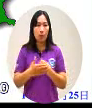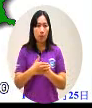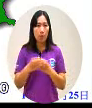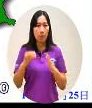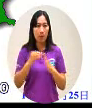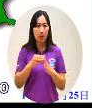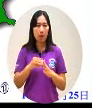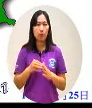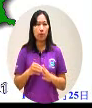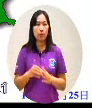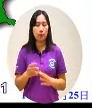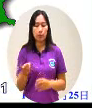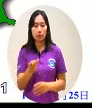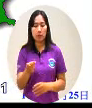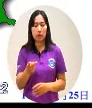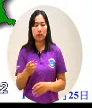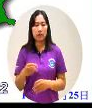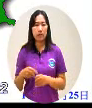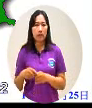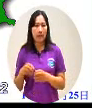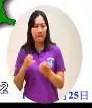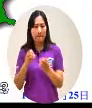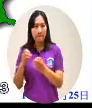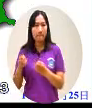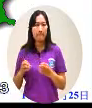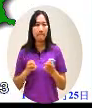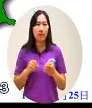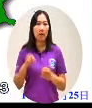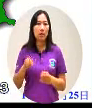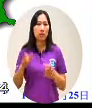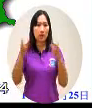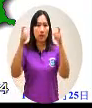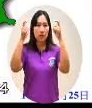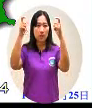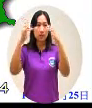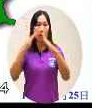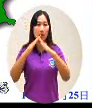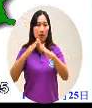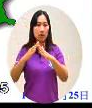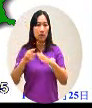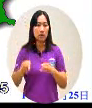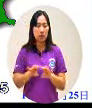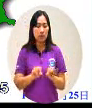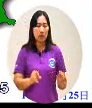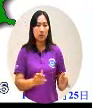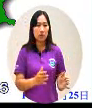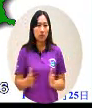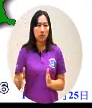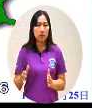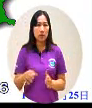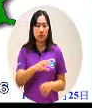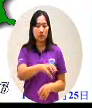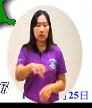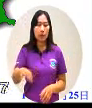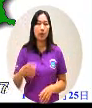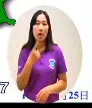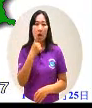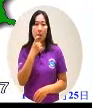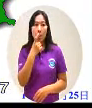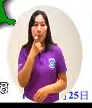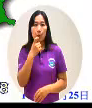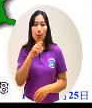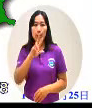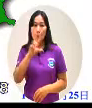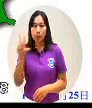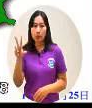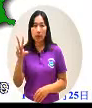长吼，这个吼是临门的诶，这是观光区的一个分布的地理位置吼。你看绿色的，甲这个